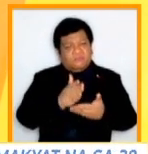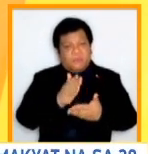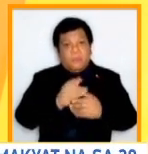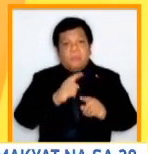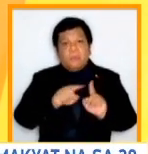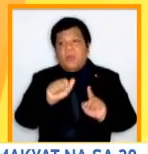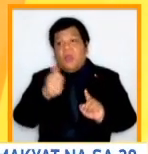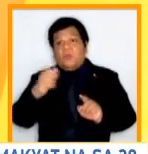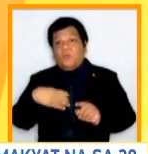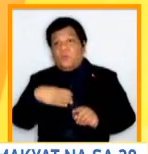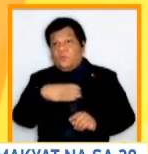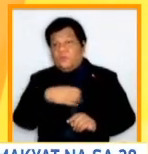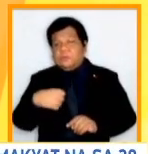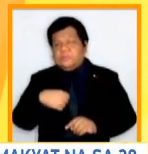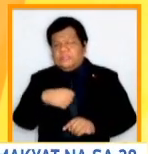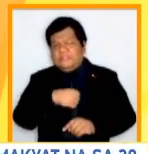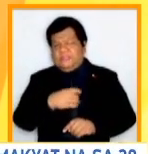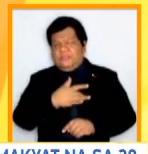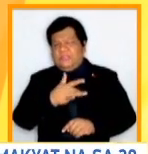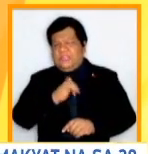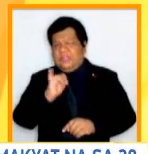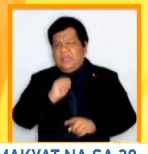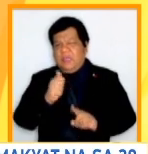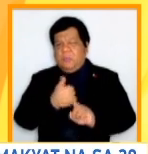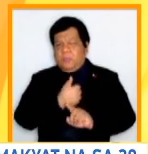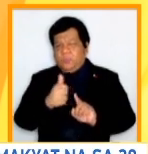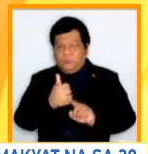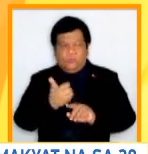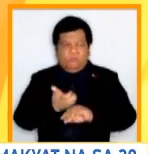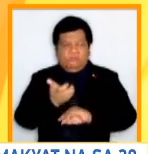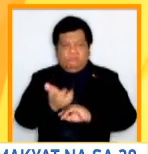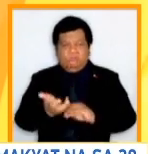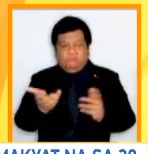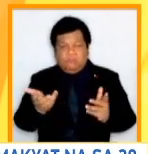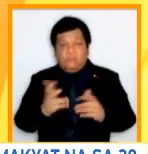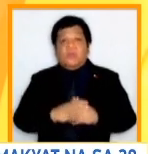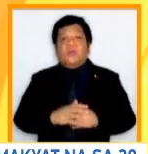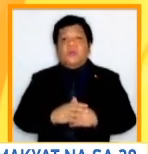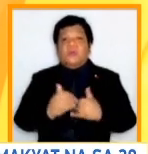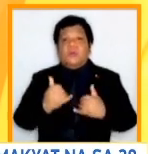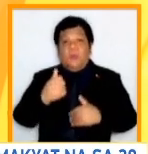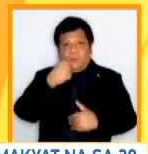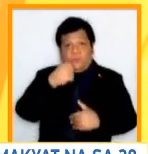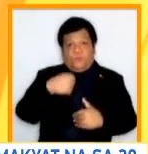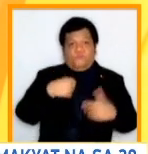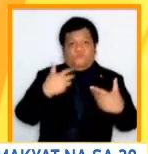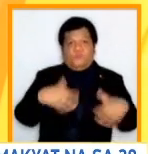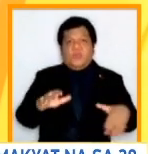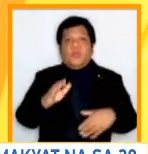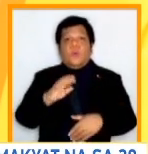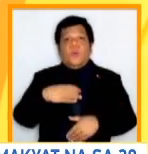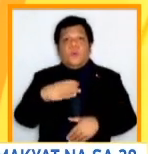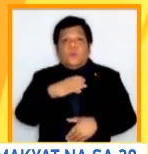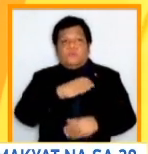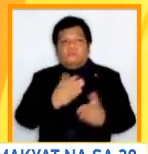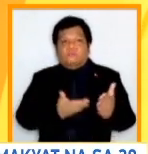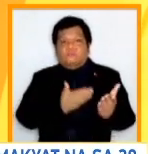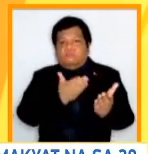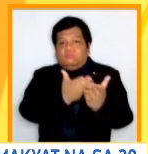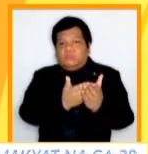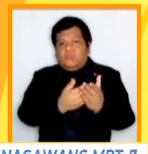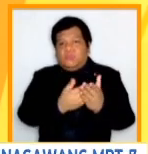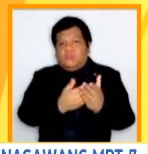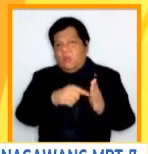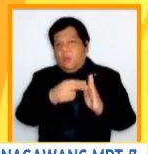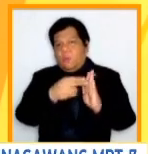nga po ay may naghainan ng panukala sa Kamara para ipagbawal na ang substitution kung nag-withdraw o umatras lamang ang